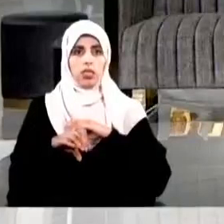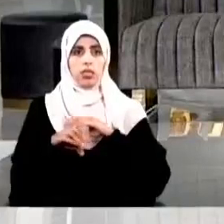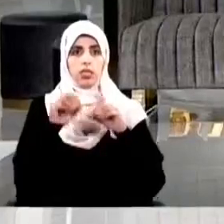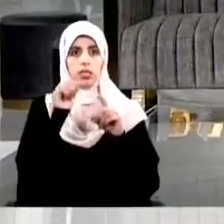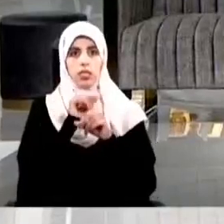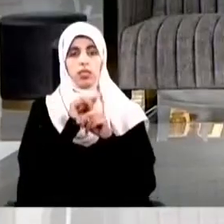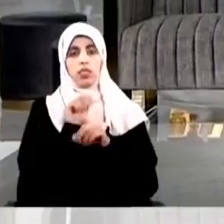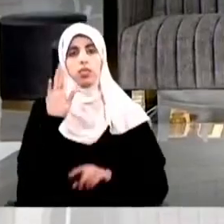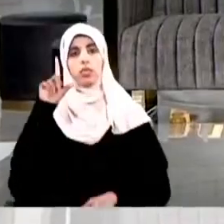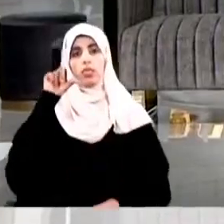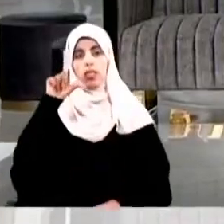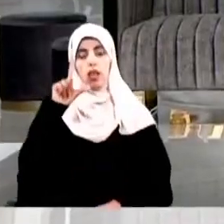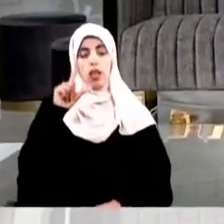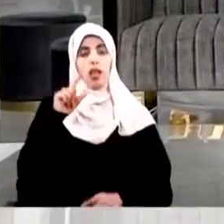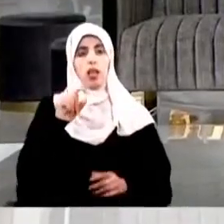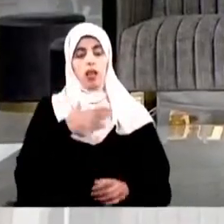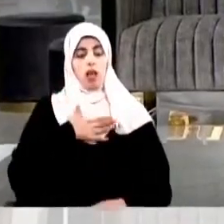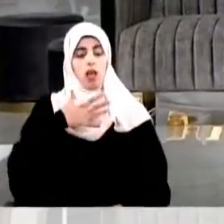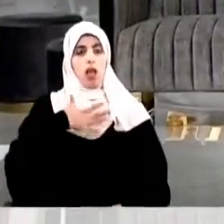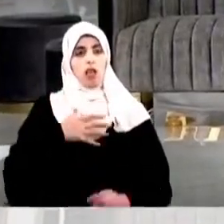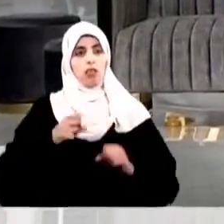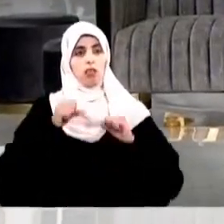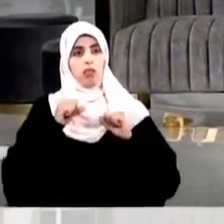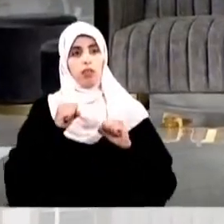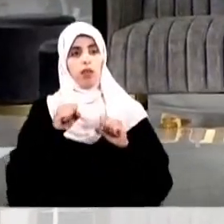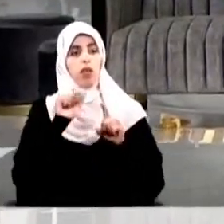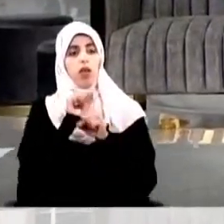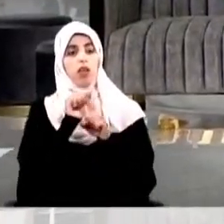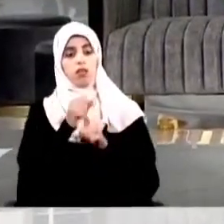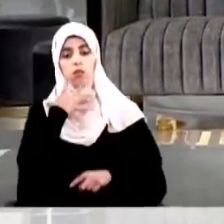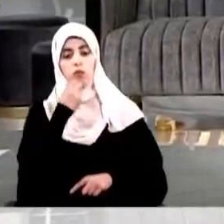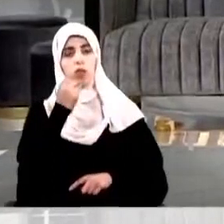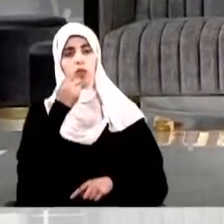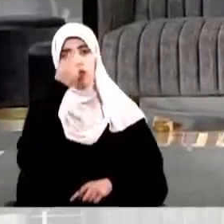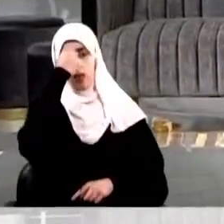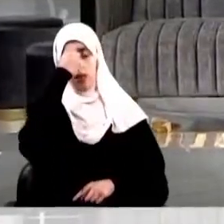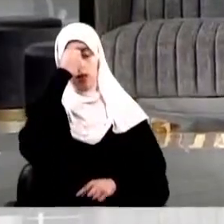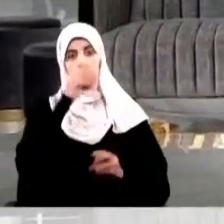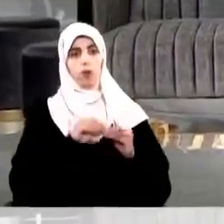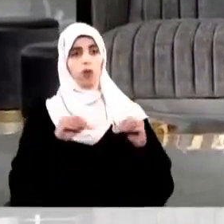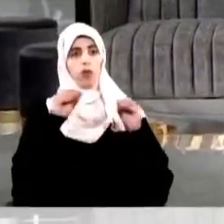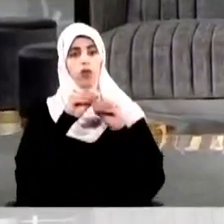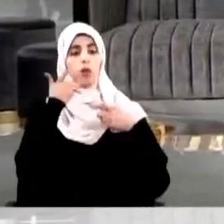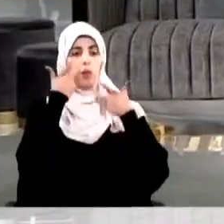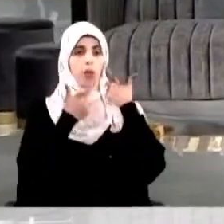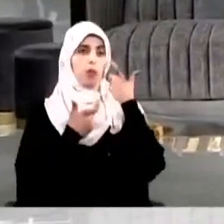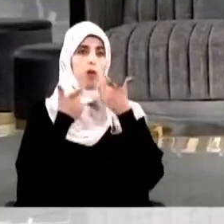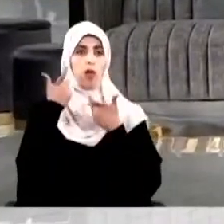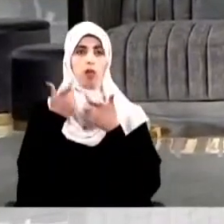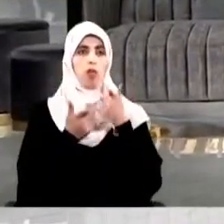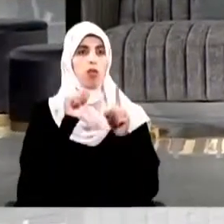رئيس قسم السل والأمراض الحادة التنفسية الحادة بدائرة الأمراض المعدية بالمديرية العامة لمراقبة